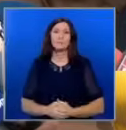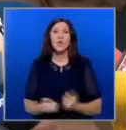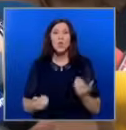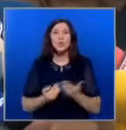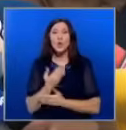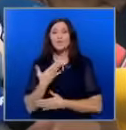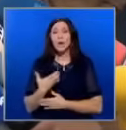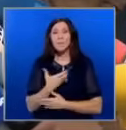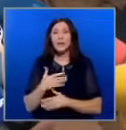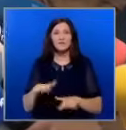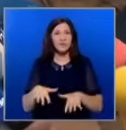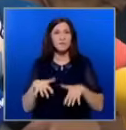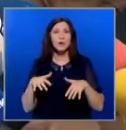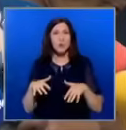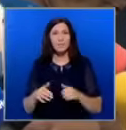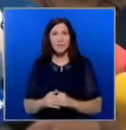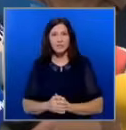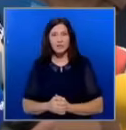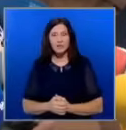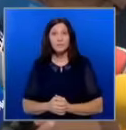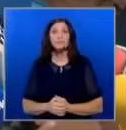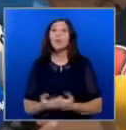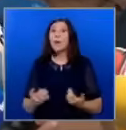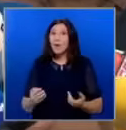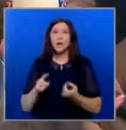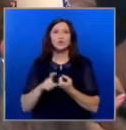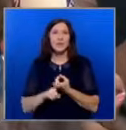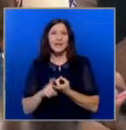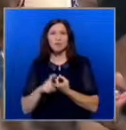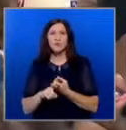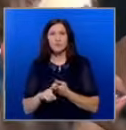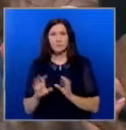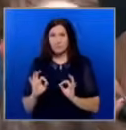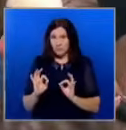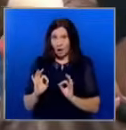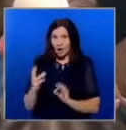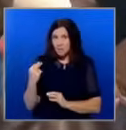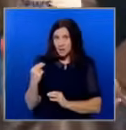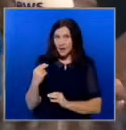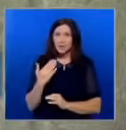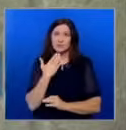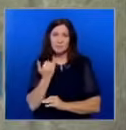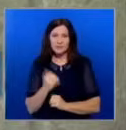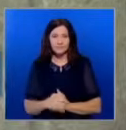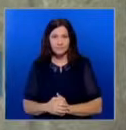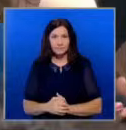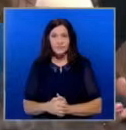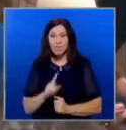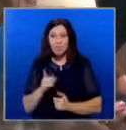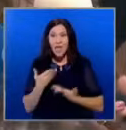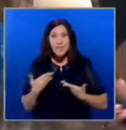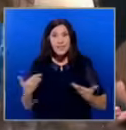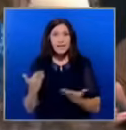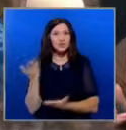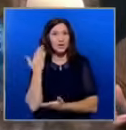Новия Пеевски в парламента е Костадин Костадинов. Така ли ме нарекам? Да. Не, ние щяхме да